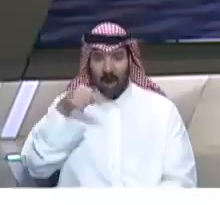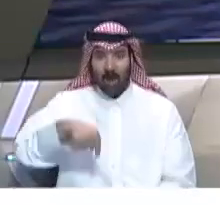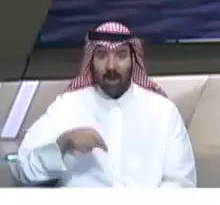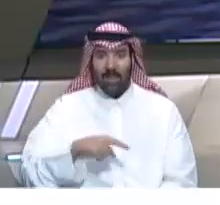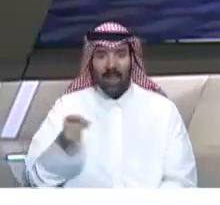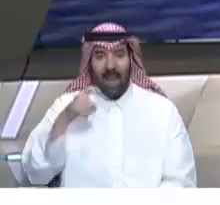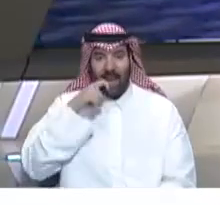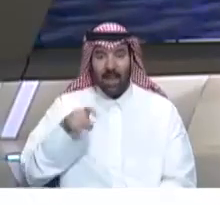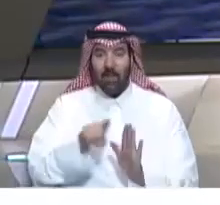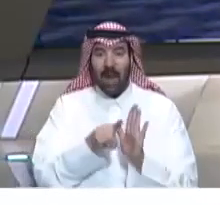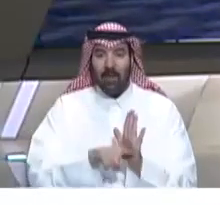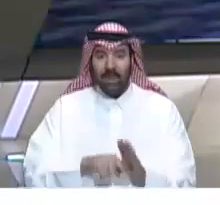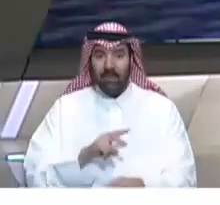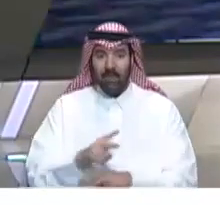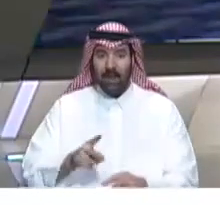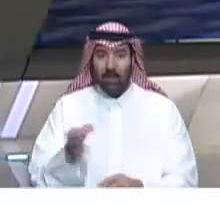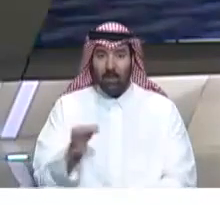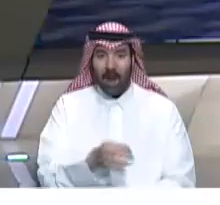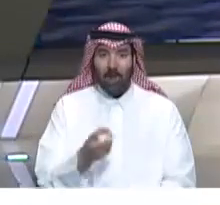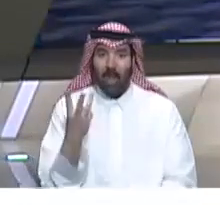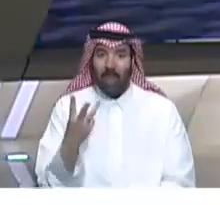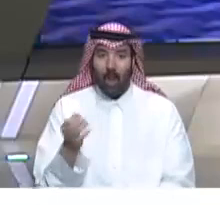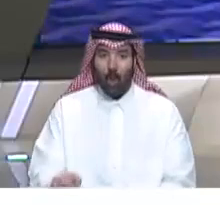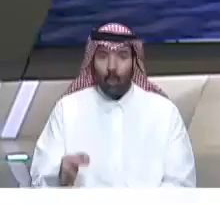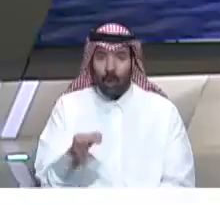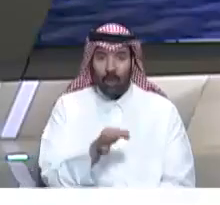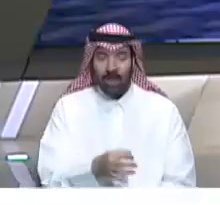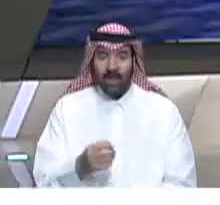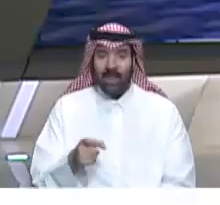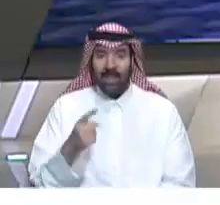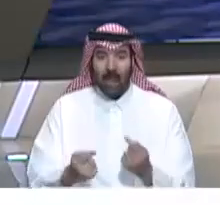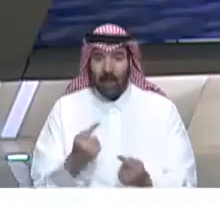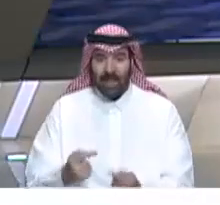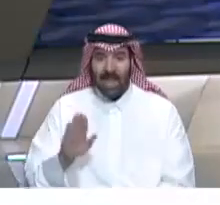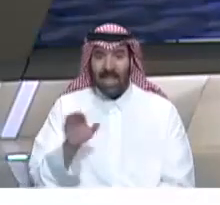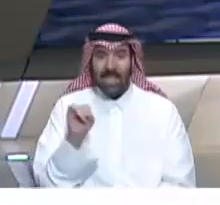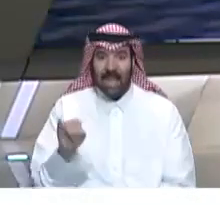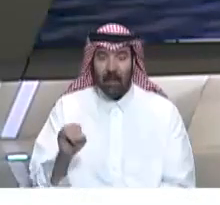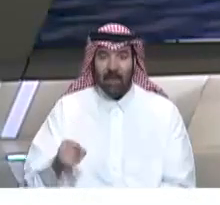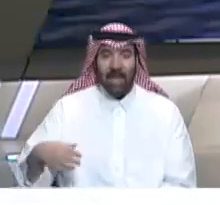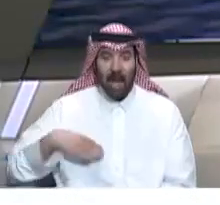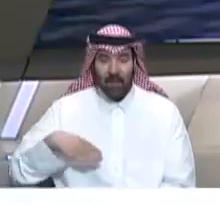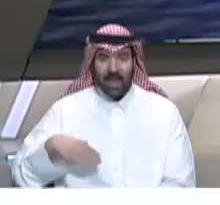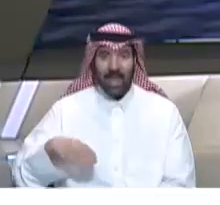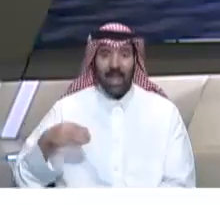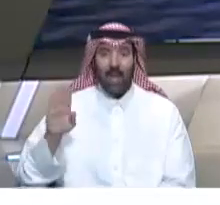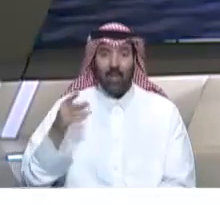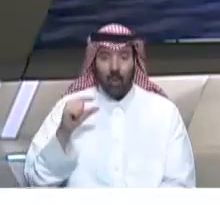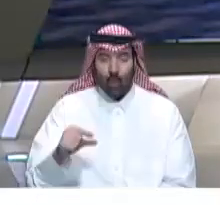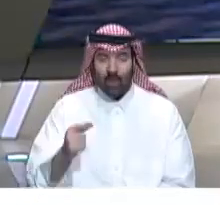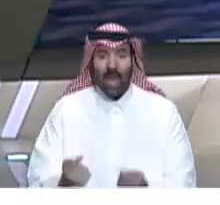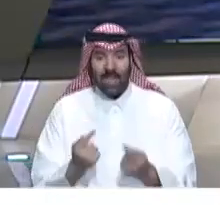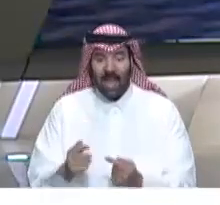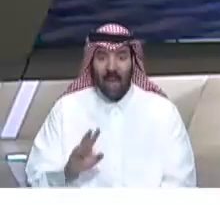في منطقة حائل في عدد من المواقع، عروض ترفيهية وتشويقية، بالإضافة أيضا لا